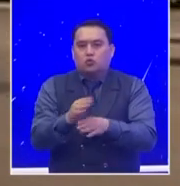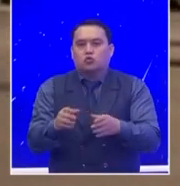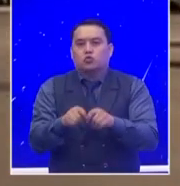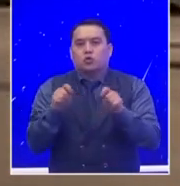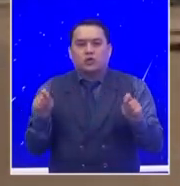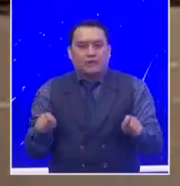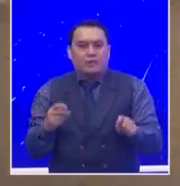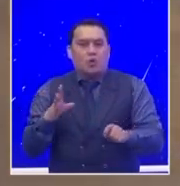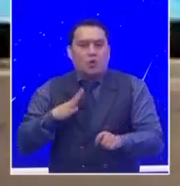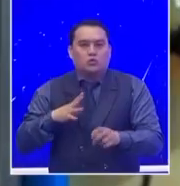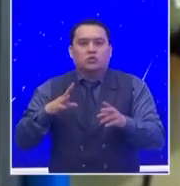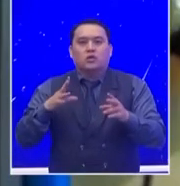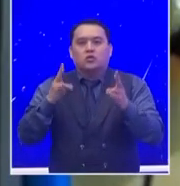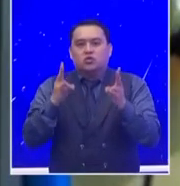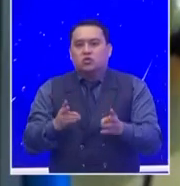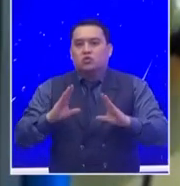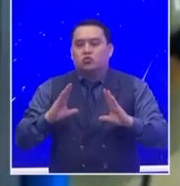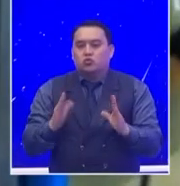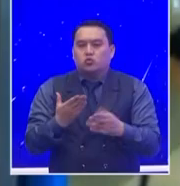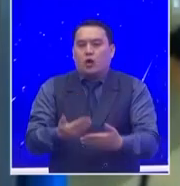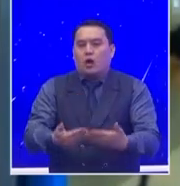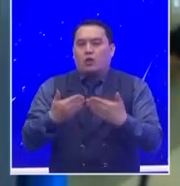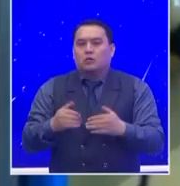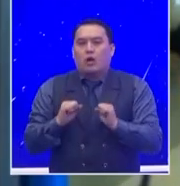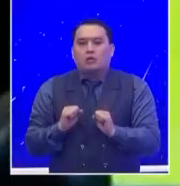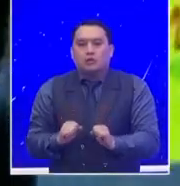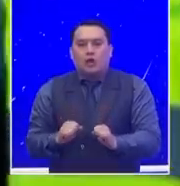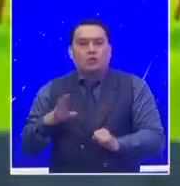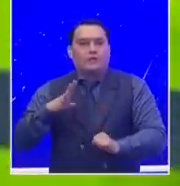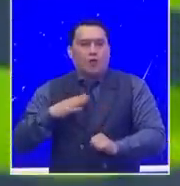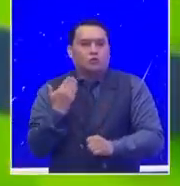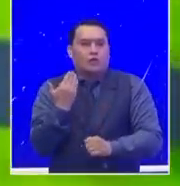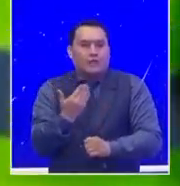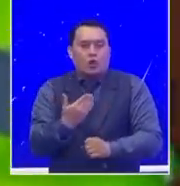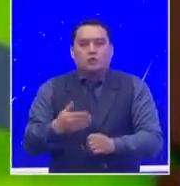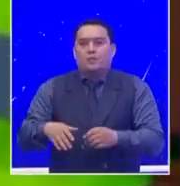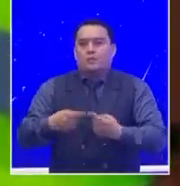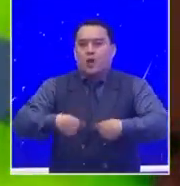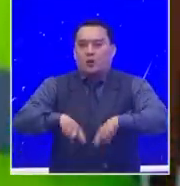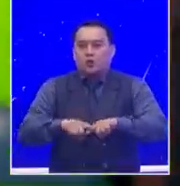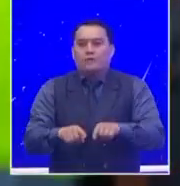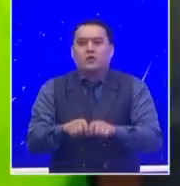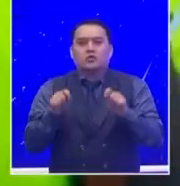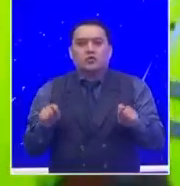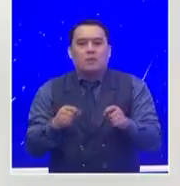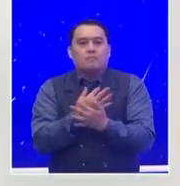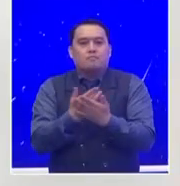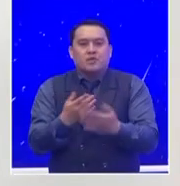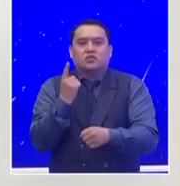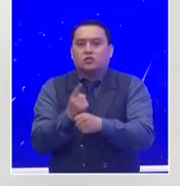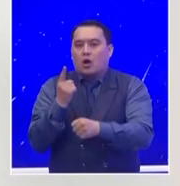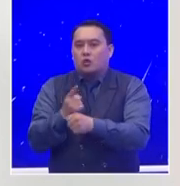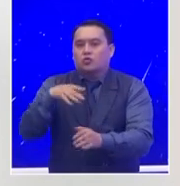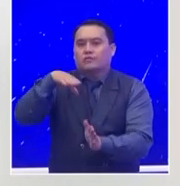құрылды. Және оған төтенше жағдай туралы Қазақстан Республикасы заңында көзделген өкілеттіктер берілді. Еліміз бойынша бірқатар тыйым